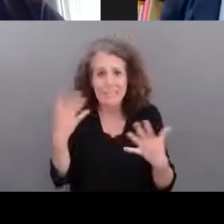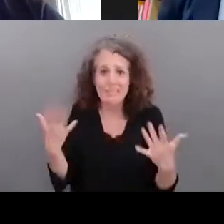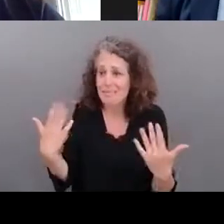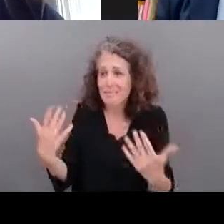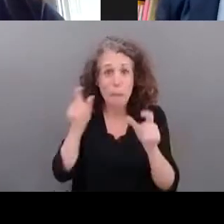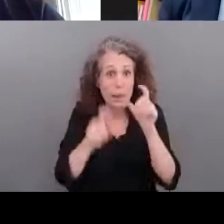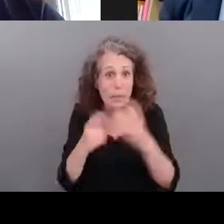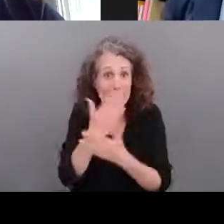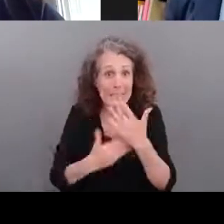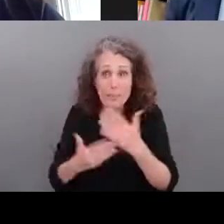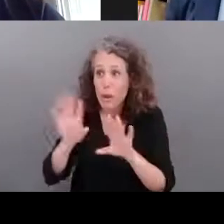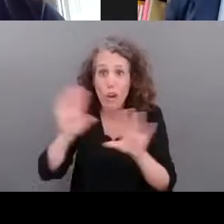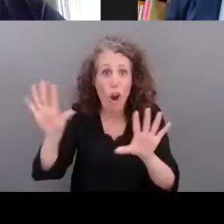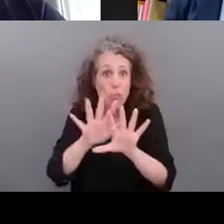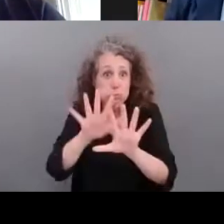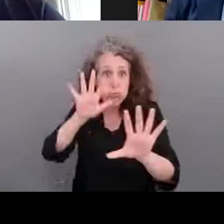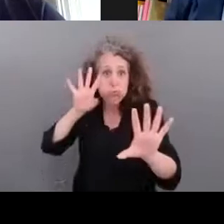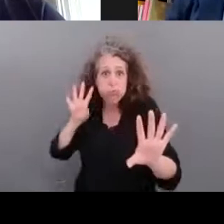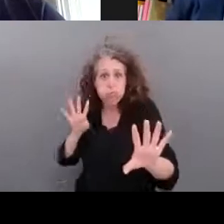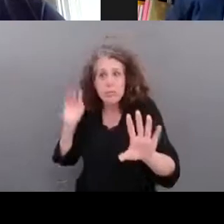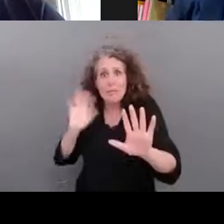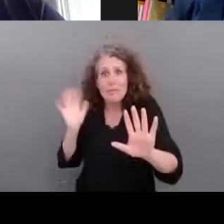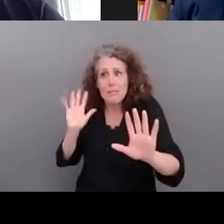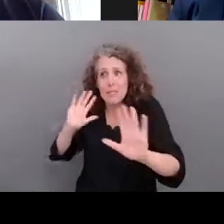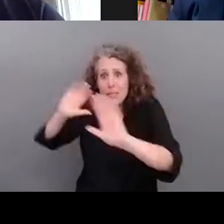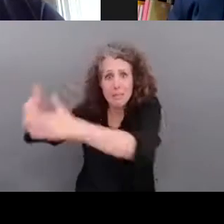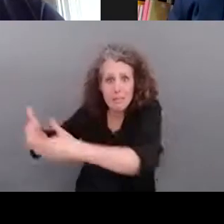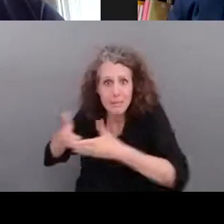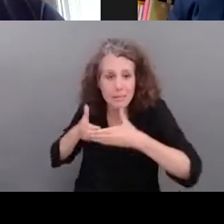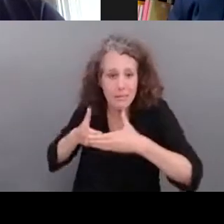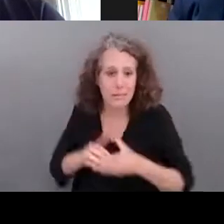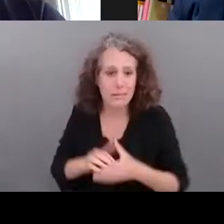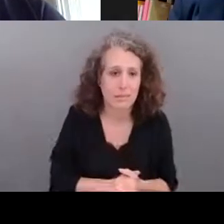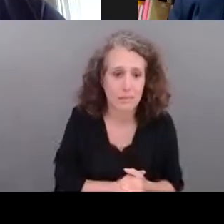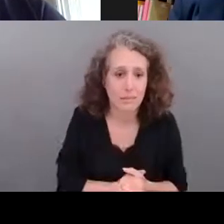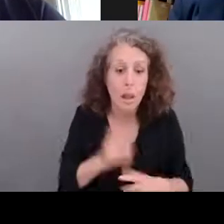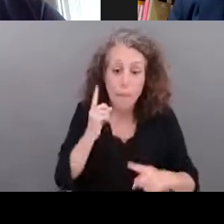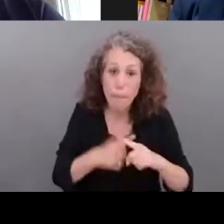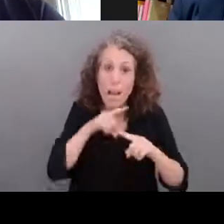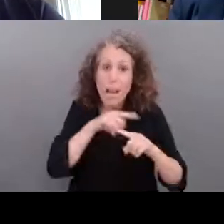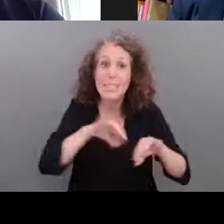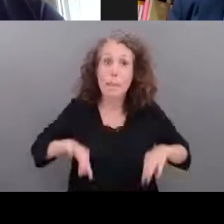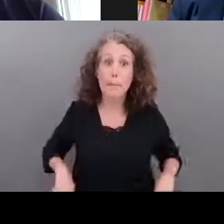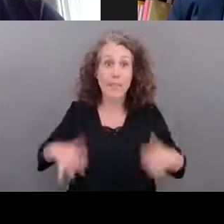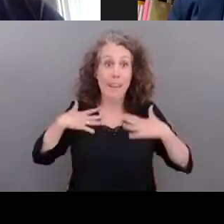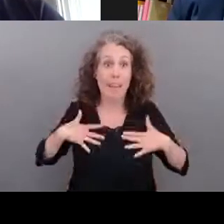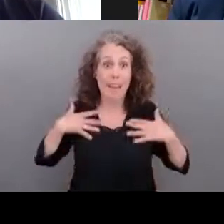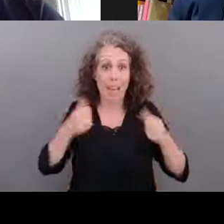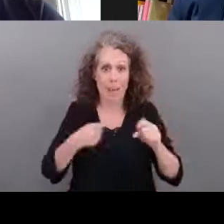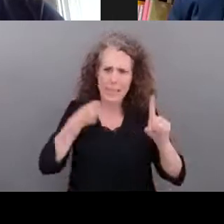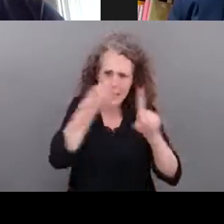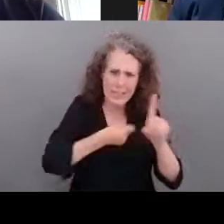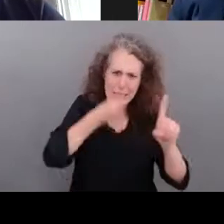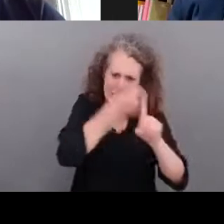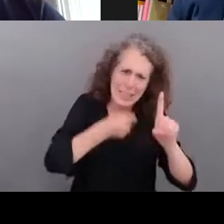fait tout notre possible pour garantir que ces personnes ne soient abandonnées Et nous avons aussi fait du plaidoyer auprès du